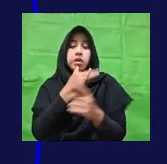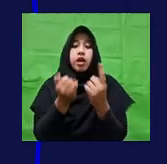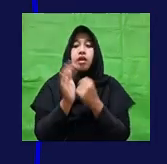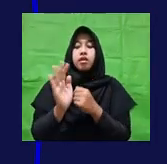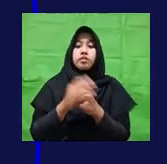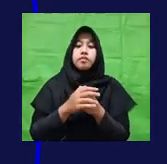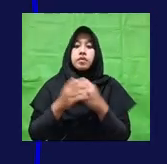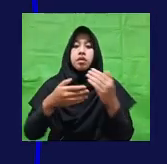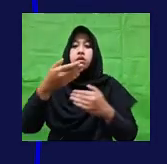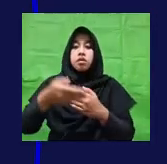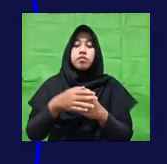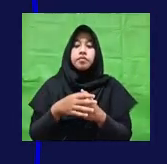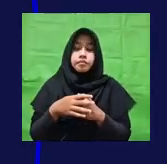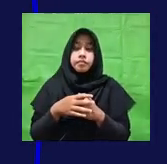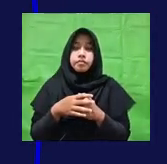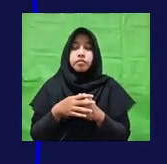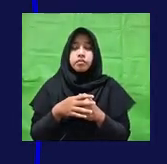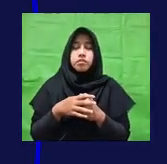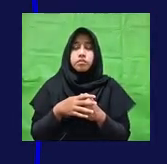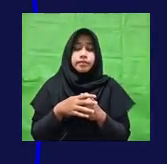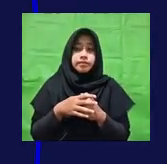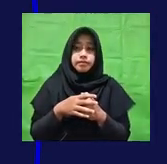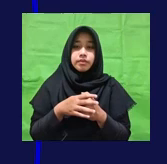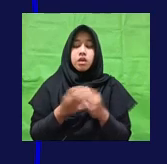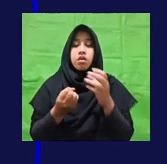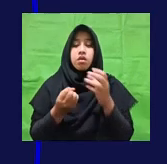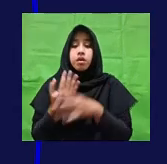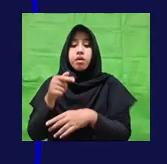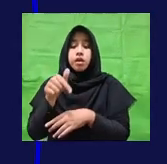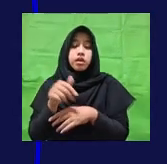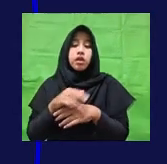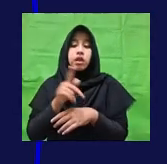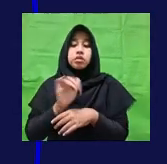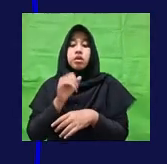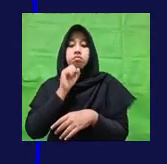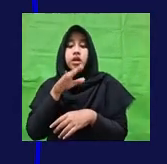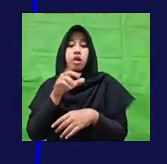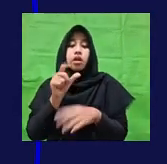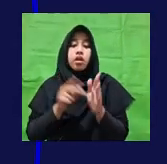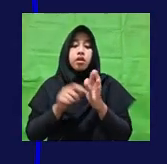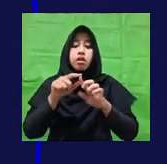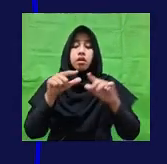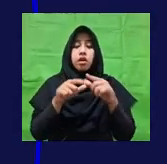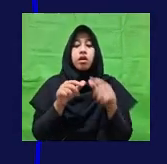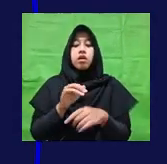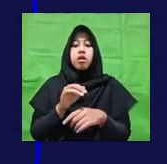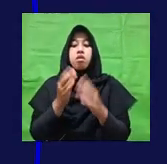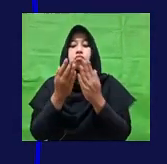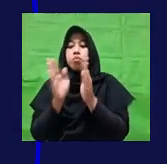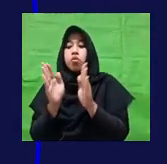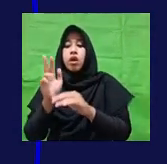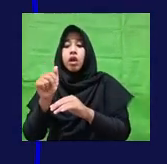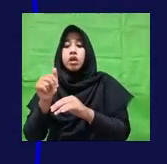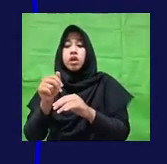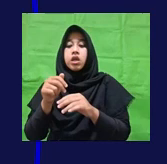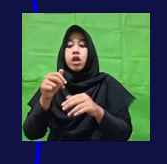Kemudian dalam perkembangannya kita seperti yang dibilang Linda tadi soal membongkar lagi definisi lokal dan bagaimana posisi Cemeti